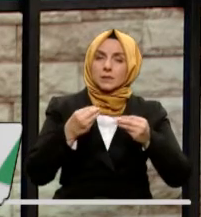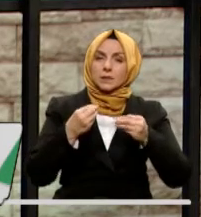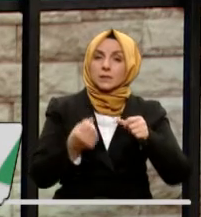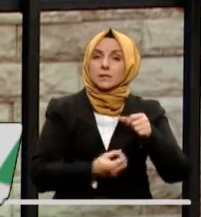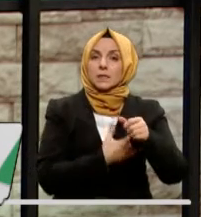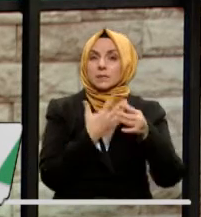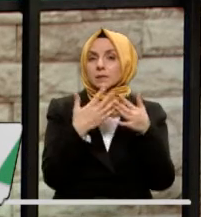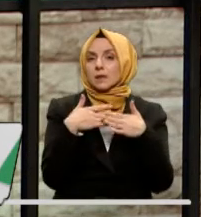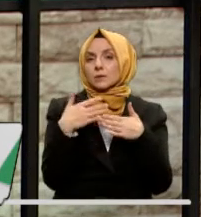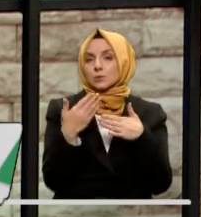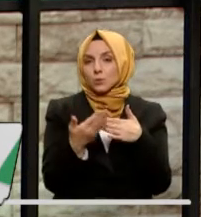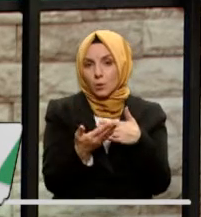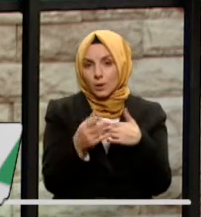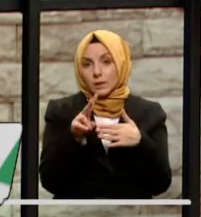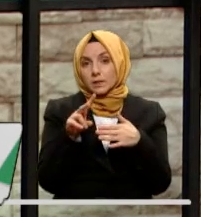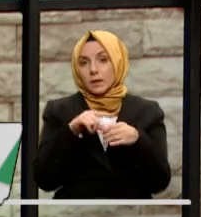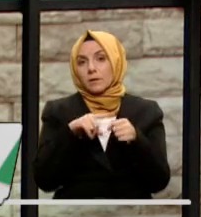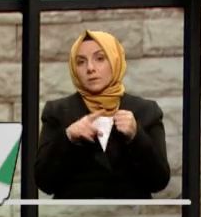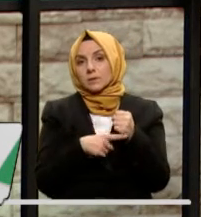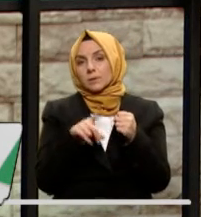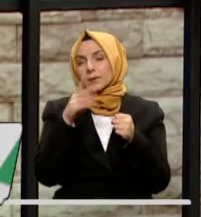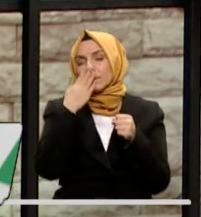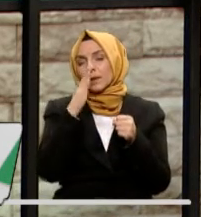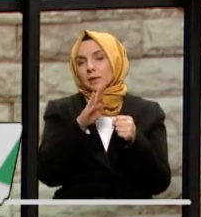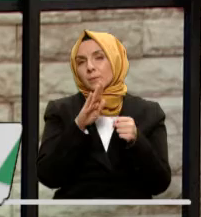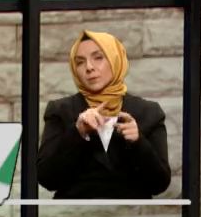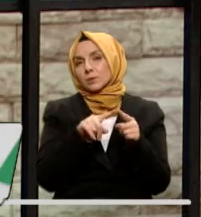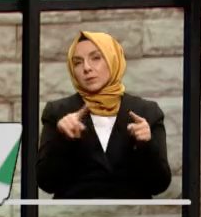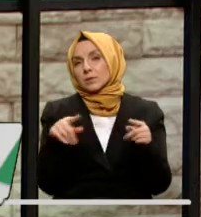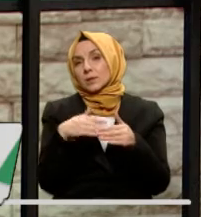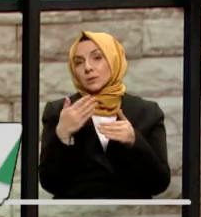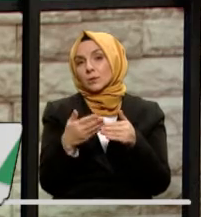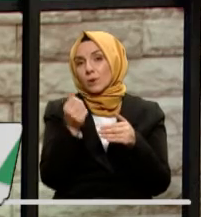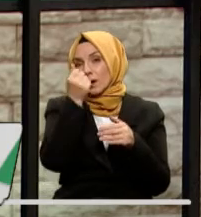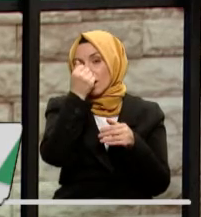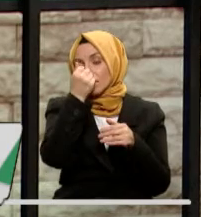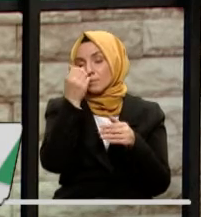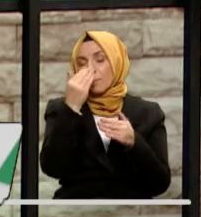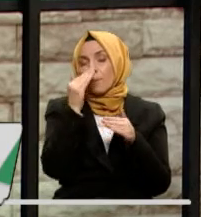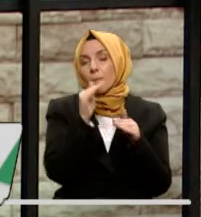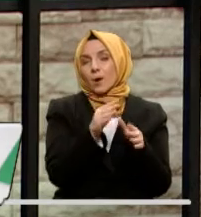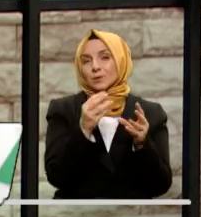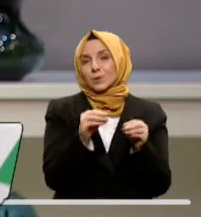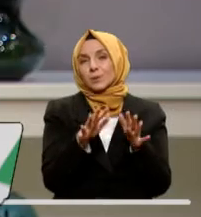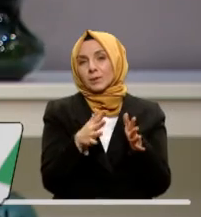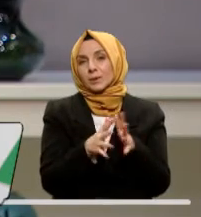sonra o iki haftalık bir bekleme süresinden sonra kan bağışında bulunabiliyor vatandaşlarımız